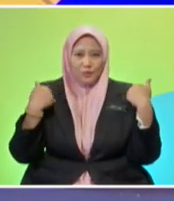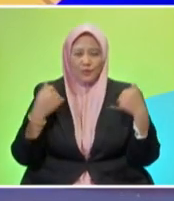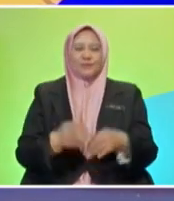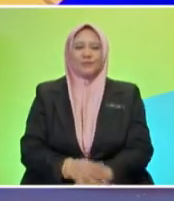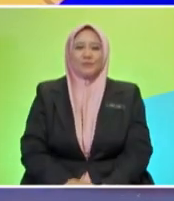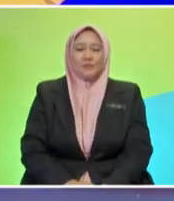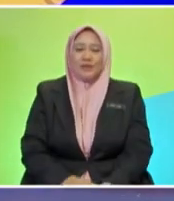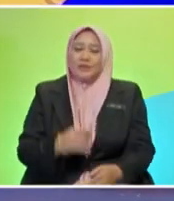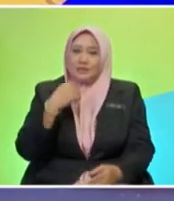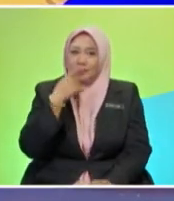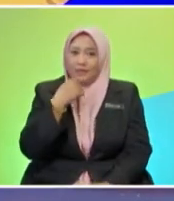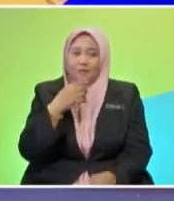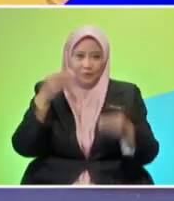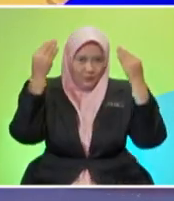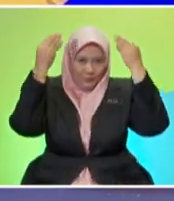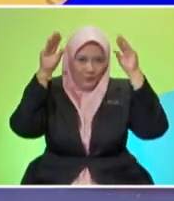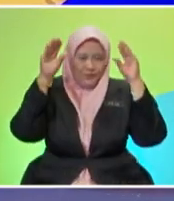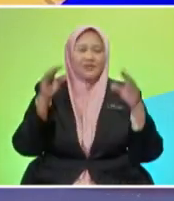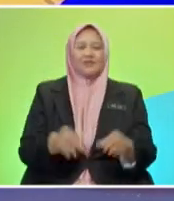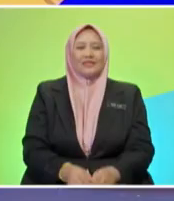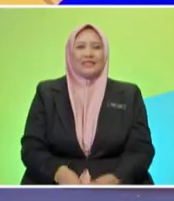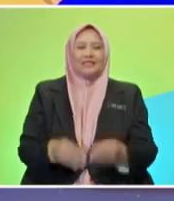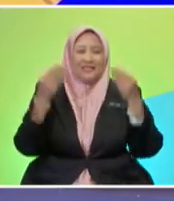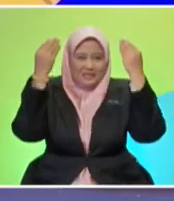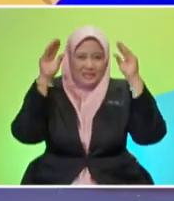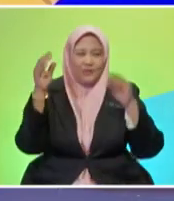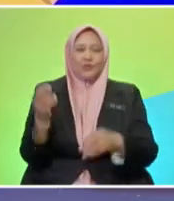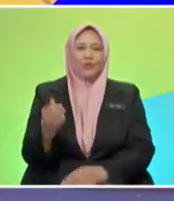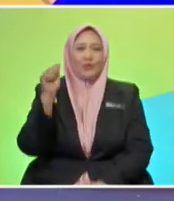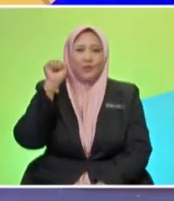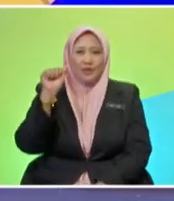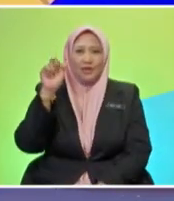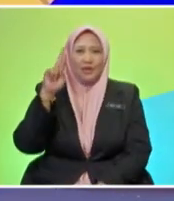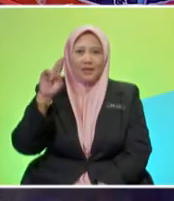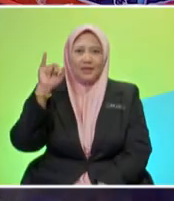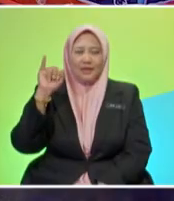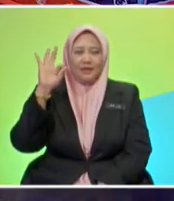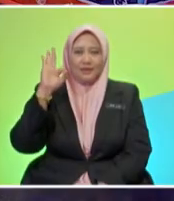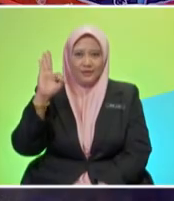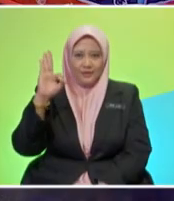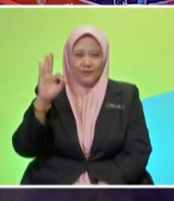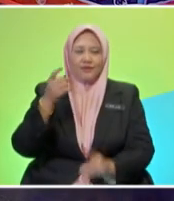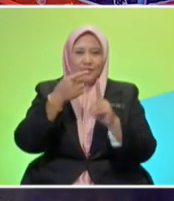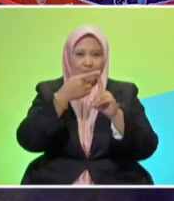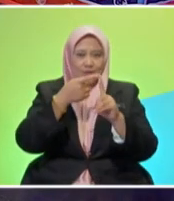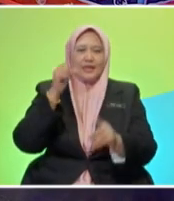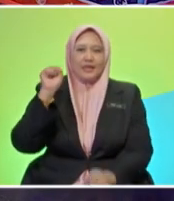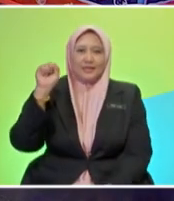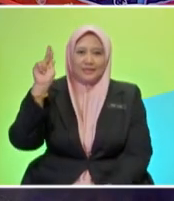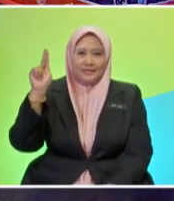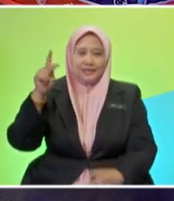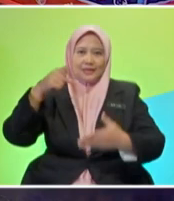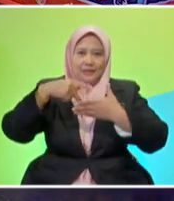yang bersama-sama dengan kita, iaitu Cikgu Arif Hadri dari SK Pandan Indah. Hai Cikgu. Ya, hai Nisa.